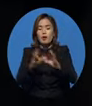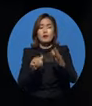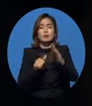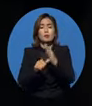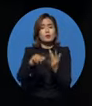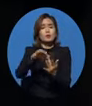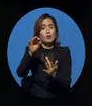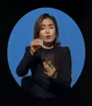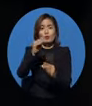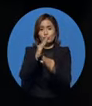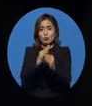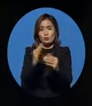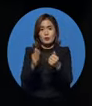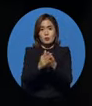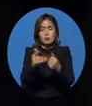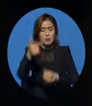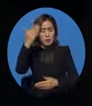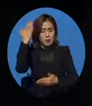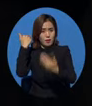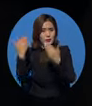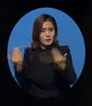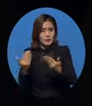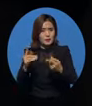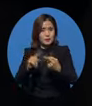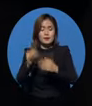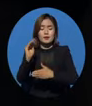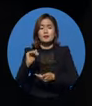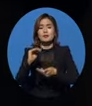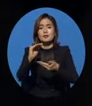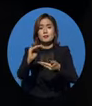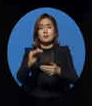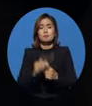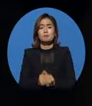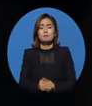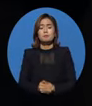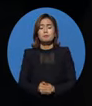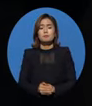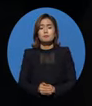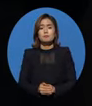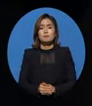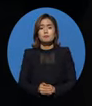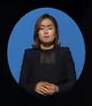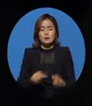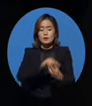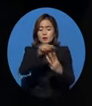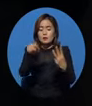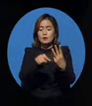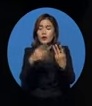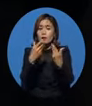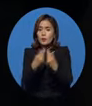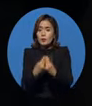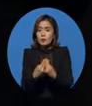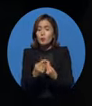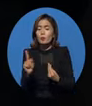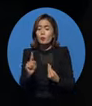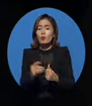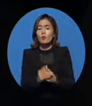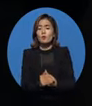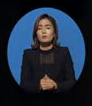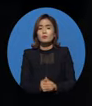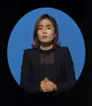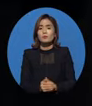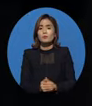선거 이기 때문에 과거에 있었던 일을 이야기 하는 겁니다 그런데 이제 그 세 가지 사례를 보면 그런